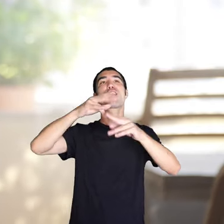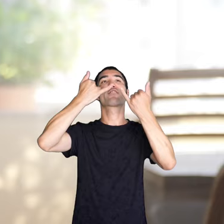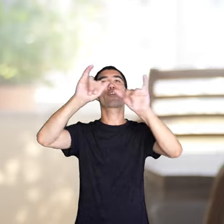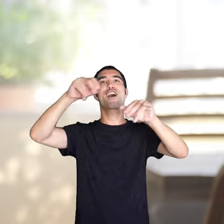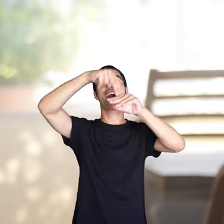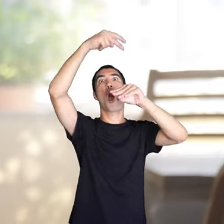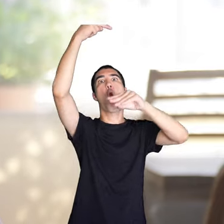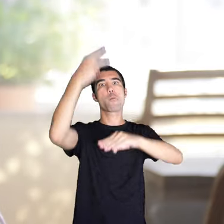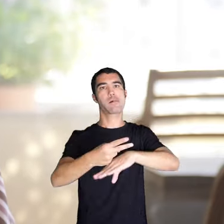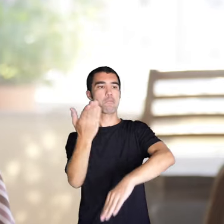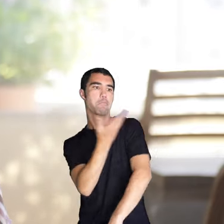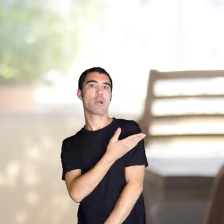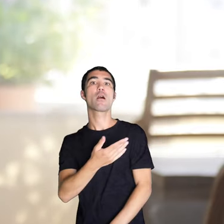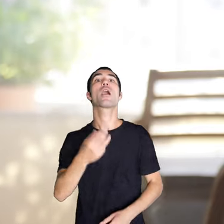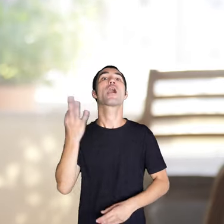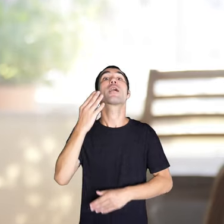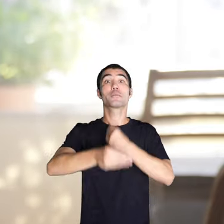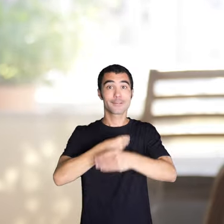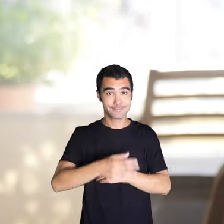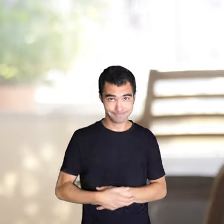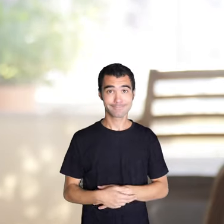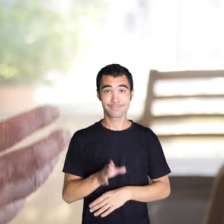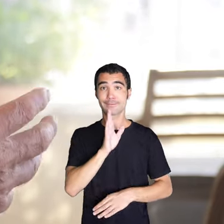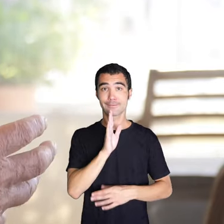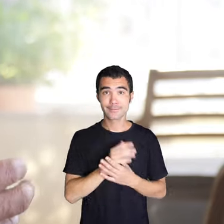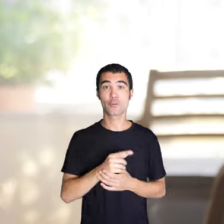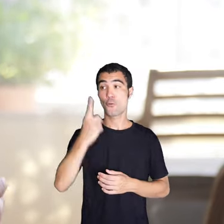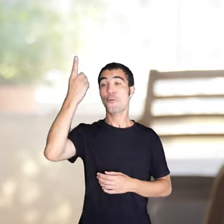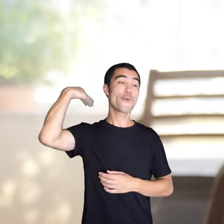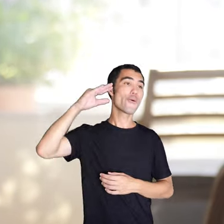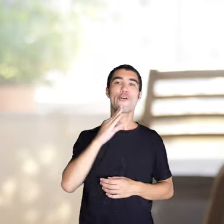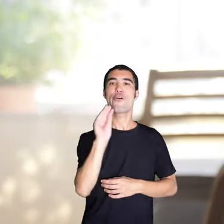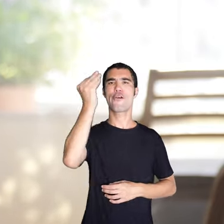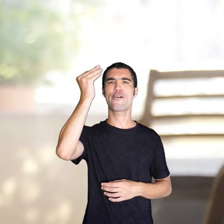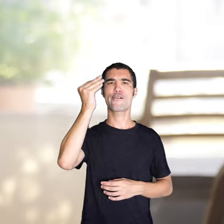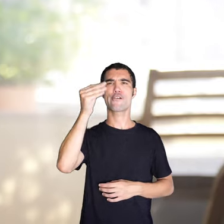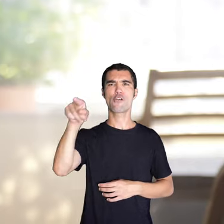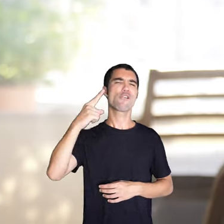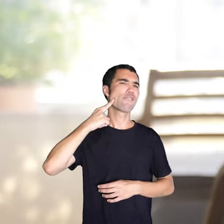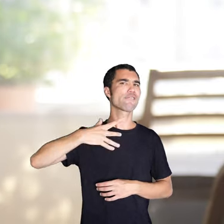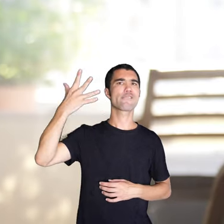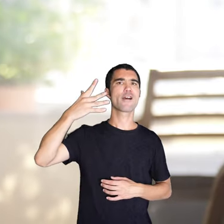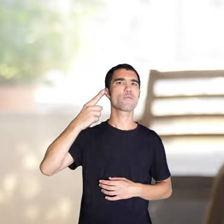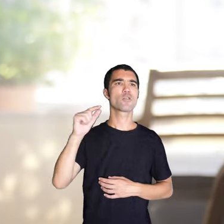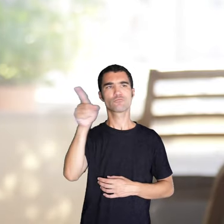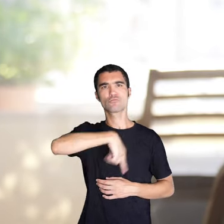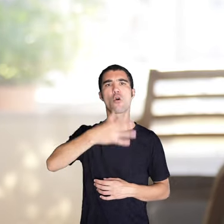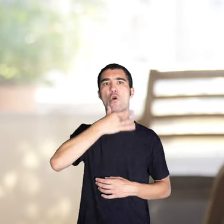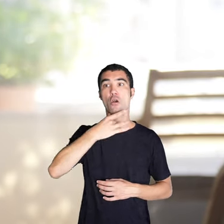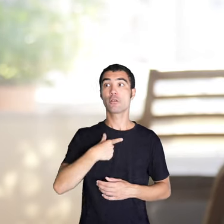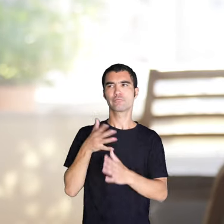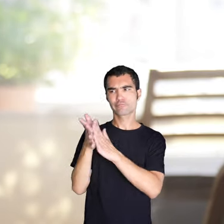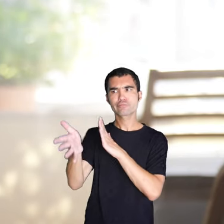dins les festes, sí. I hi havia un jove, molt conegut, i li vaig dir, mam, me passa